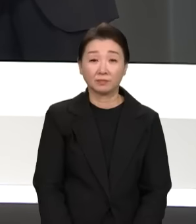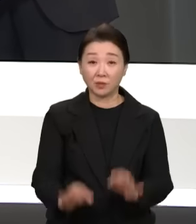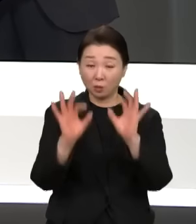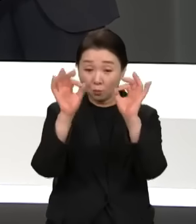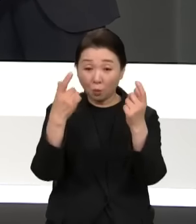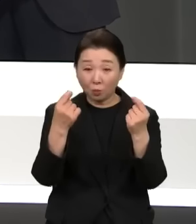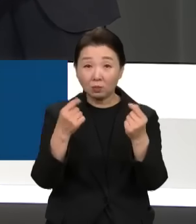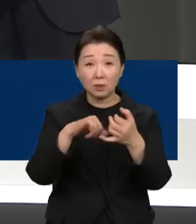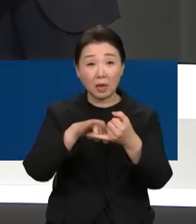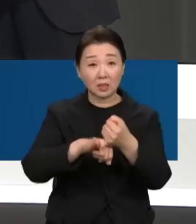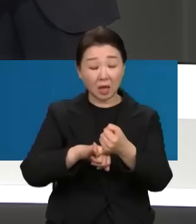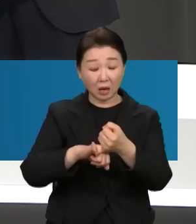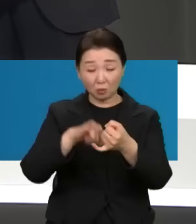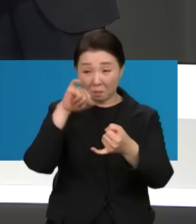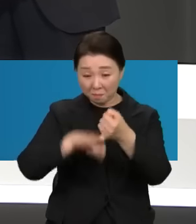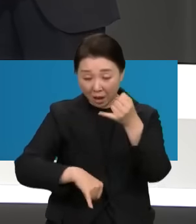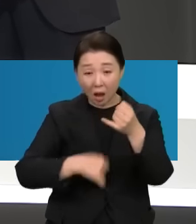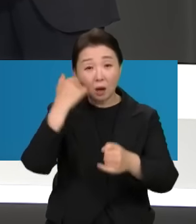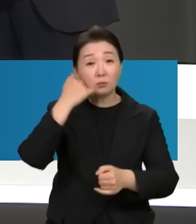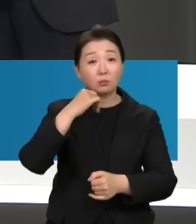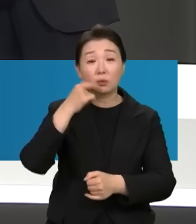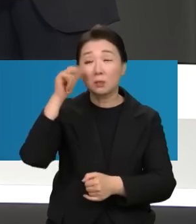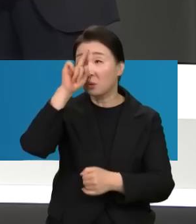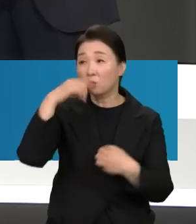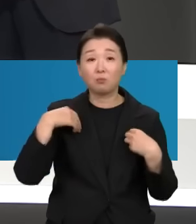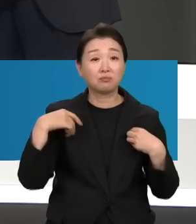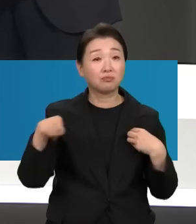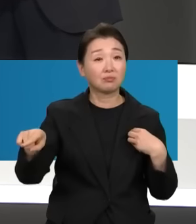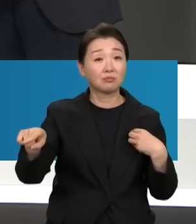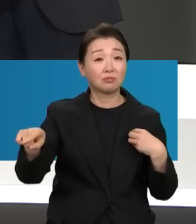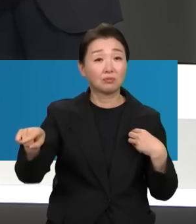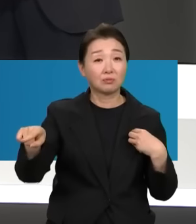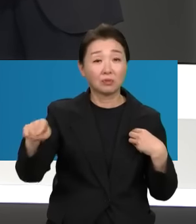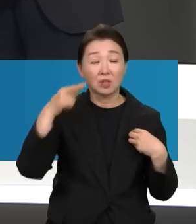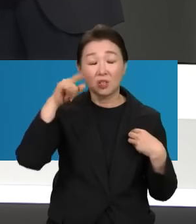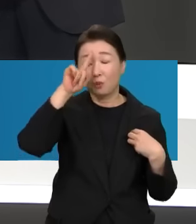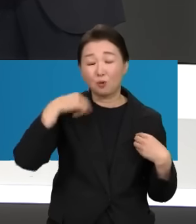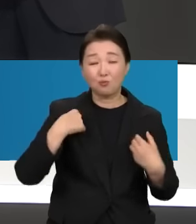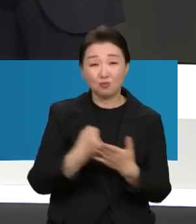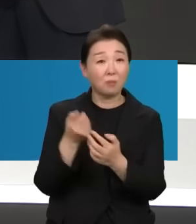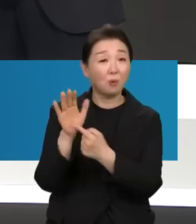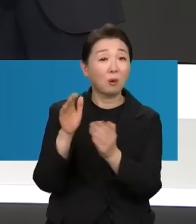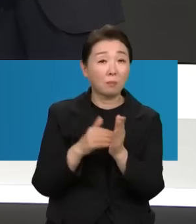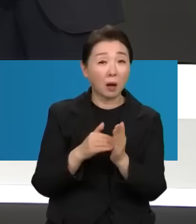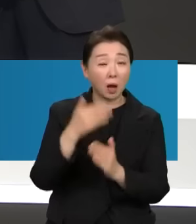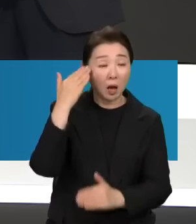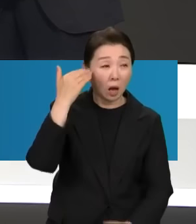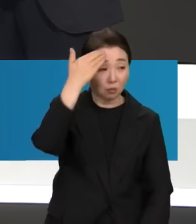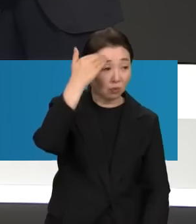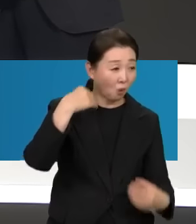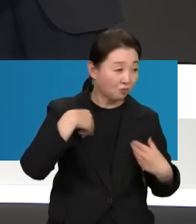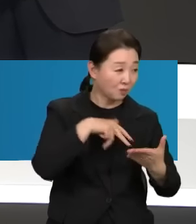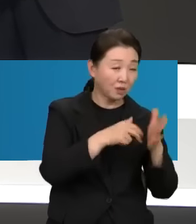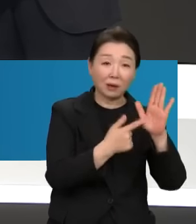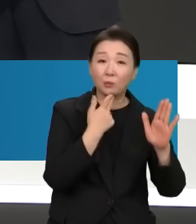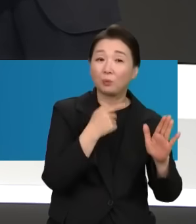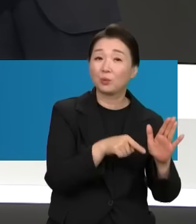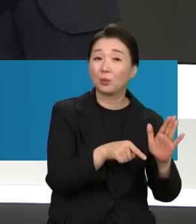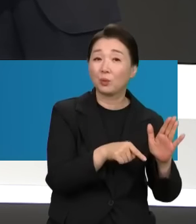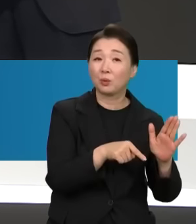보신 것처럼 약속을 지키지 않은 건 일본 정부인데도 오히려 일본 정부가 유감 표명을 하고 우리 정부는 이렇다 할 입장을 내지